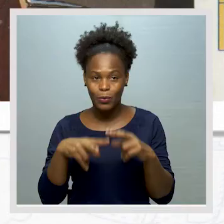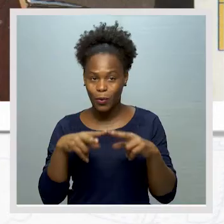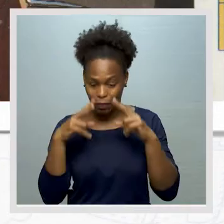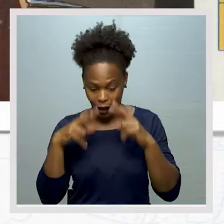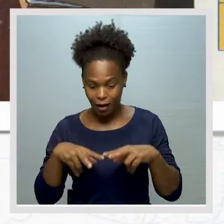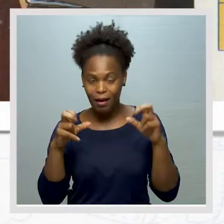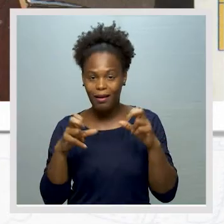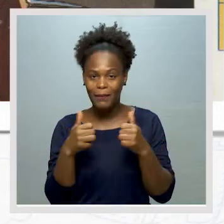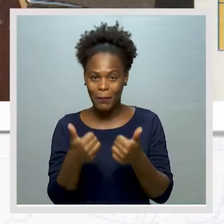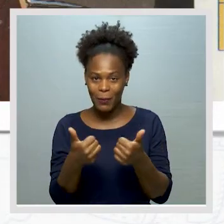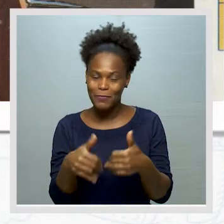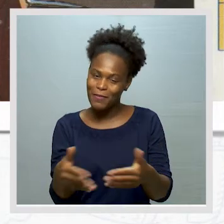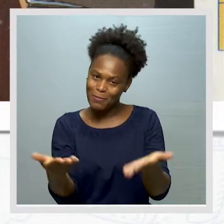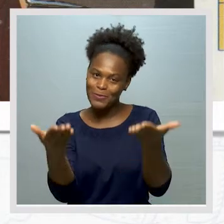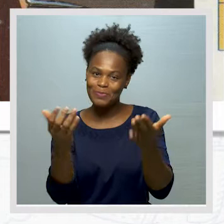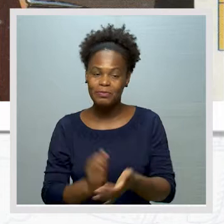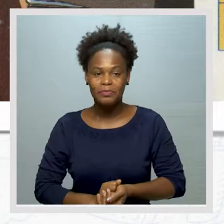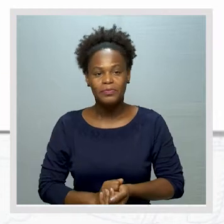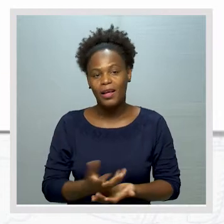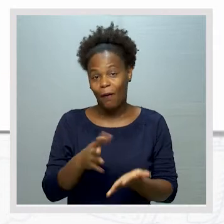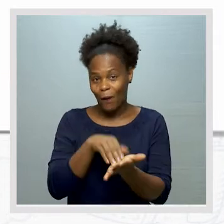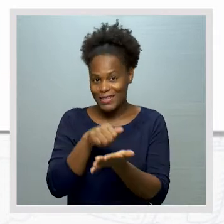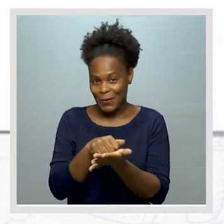bon. On y va. La correction.